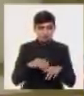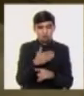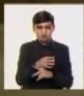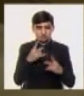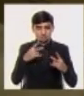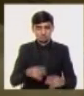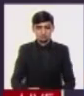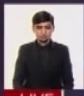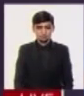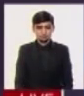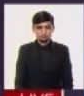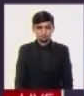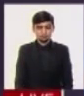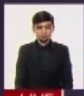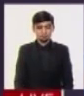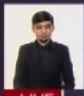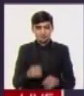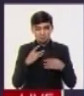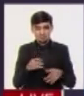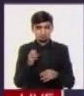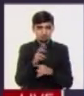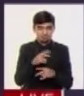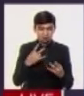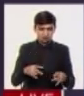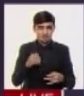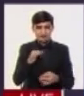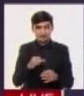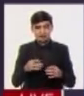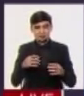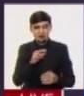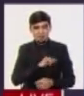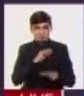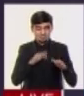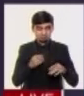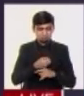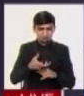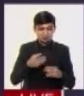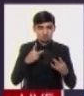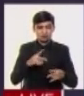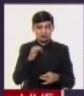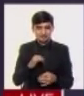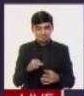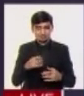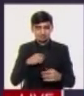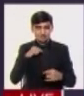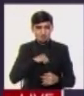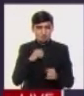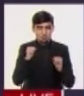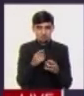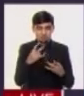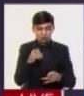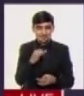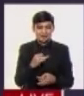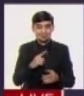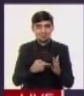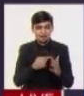гуляний. Не проводить и не посещать коллективные мероприятия, не допускать переохлаждения организма, соблюдать требования